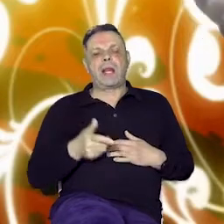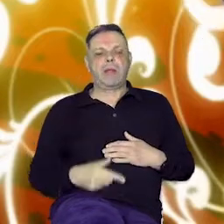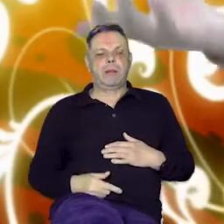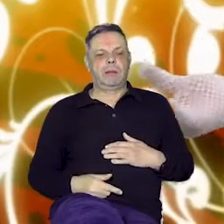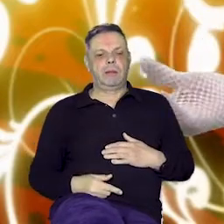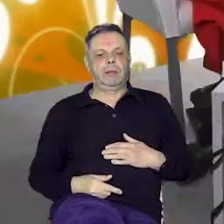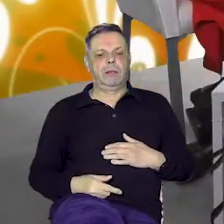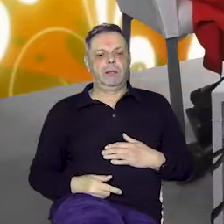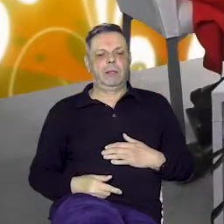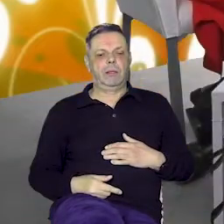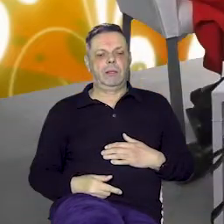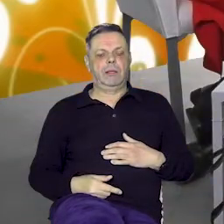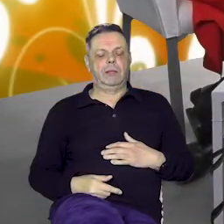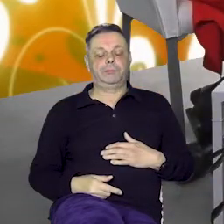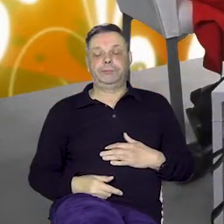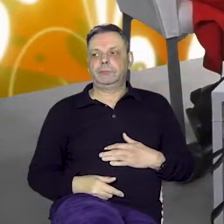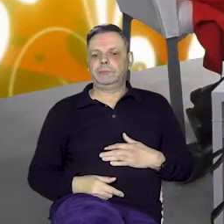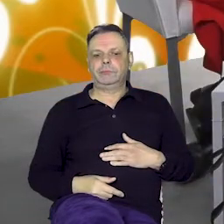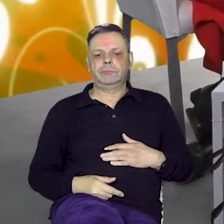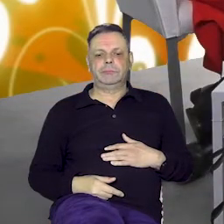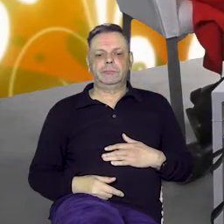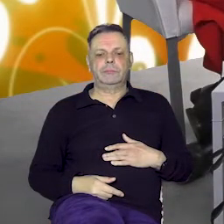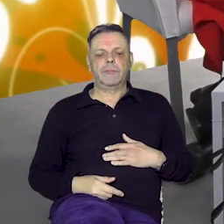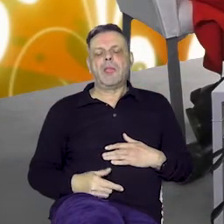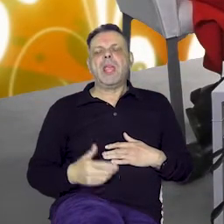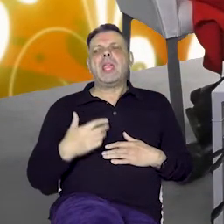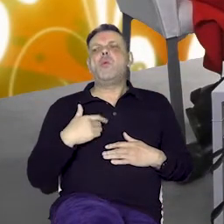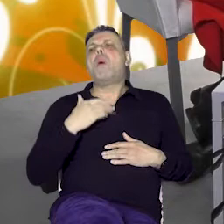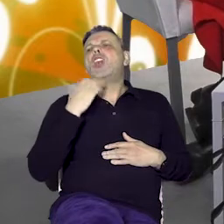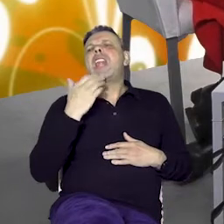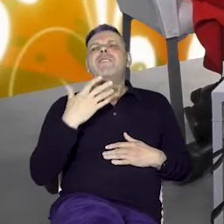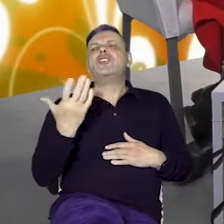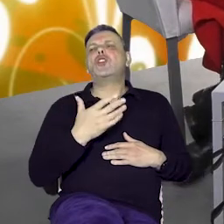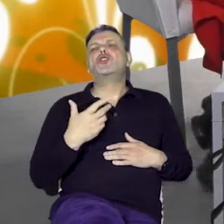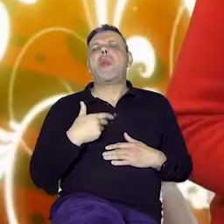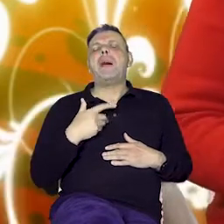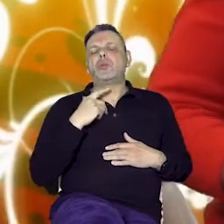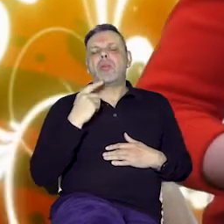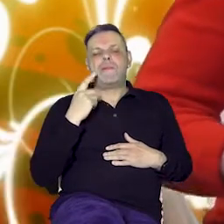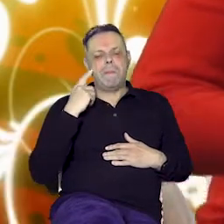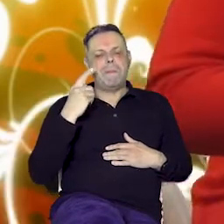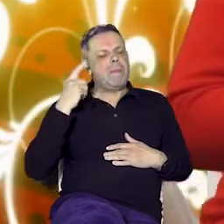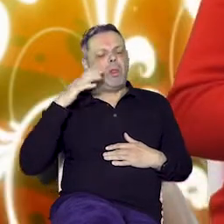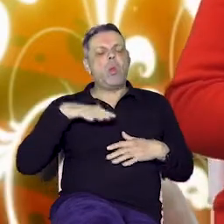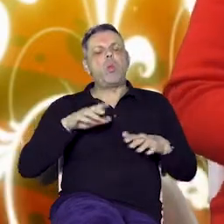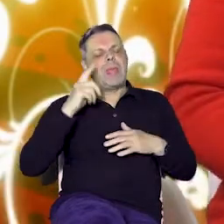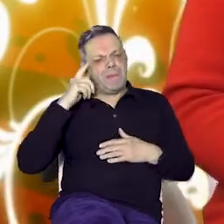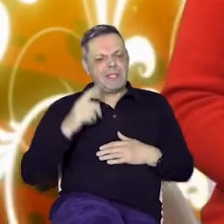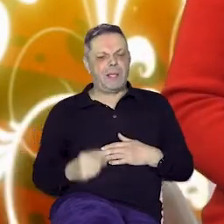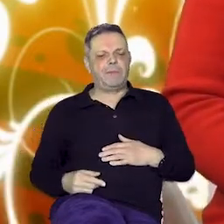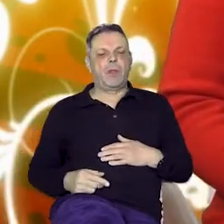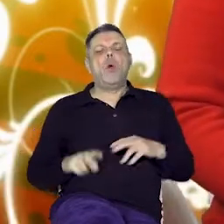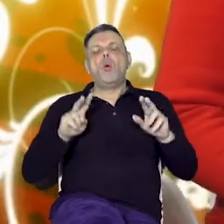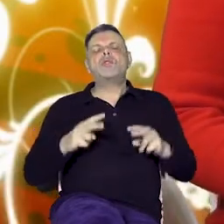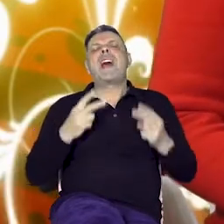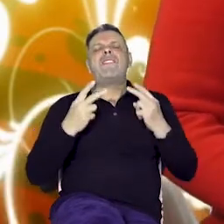evo, i vi ste meni lijepi. I nije nas briga šta drugi ljudi misle o nama. Apsolutno. Na kraju je vrlo važno što sami mislite